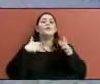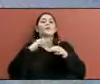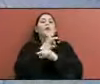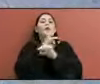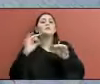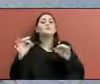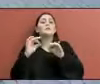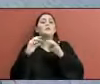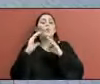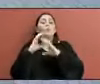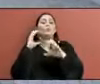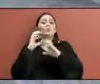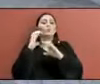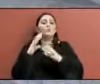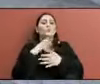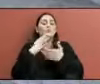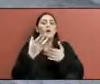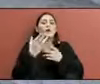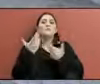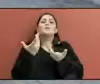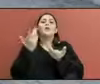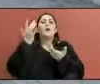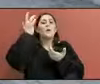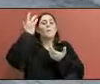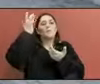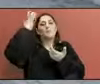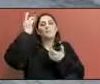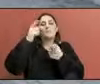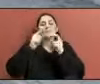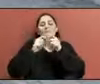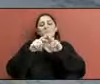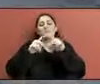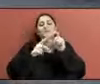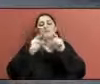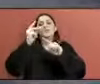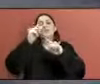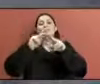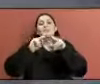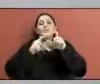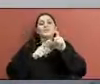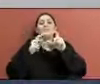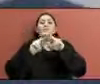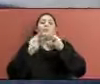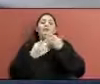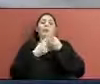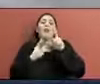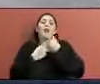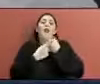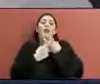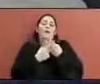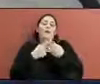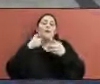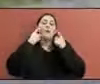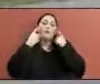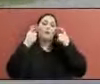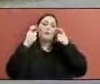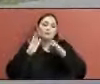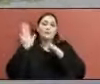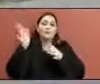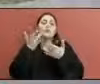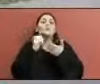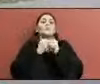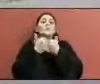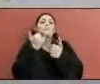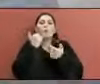Az önce dediğiniz il dışı. Mesela Başiskele ilçemizde bir spor kulübümüze biz hem spor salonu